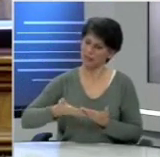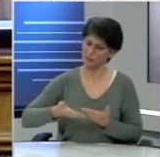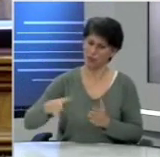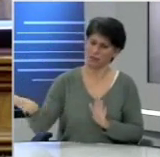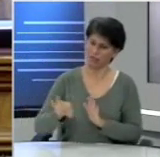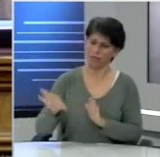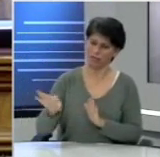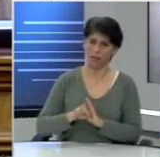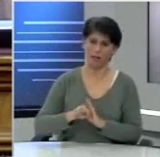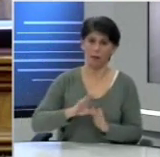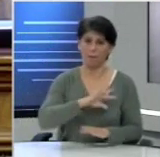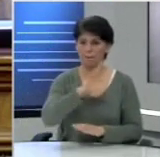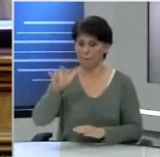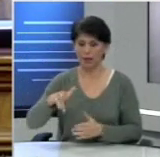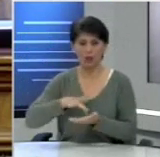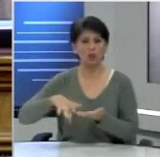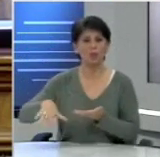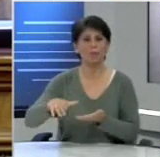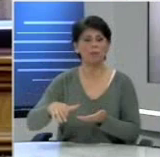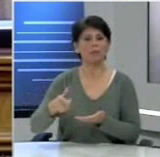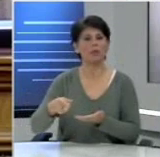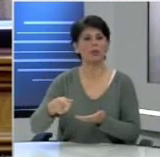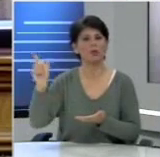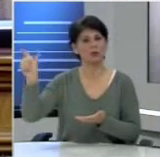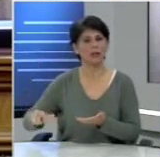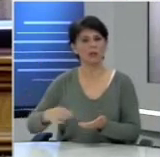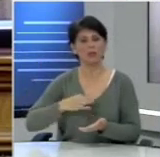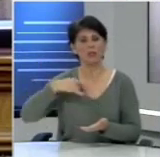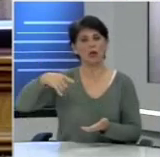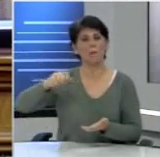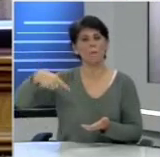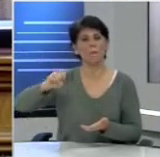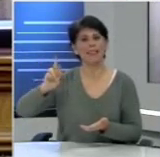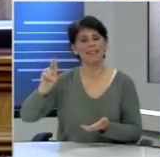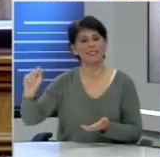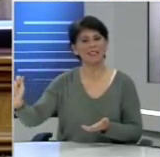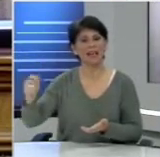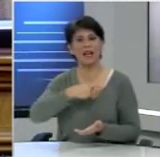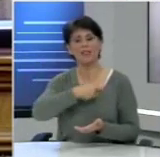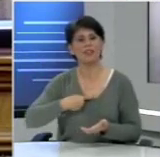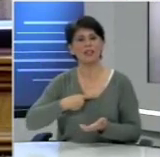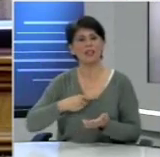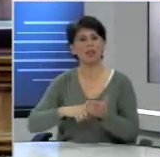μέχρι το διορισμό ενός τοπικού κομματικού στελέχους της δεξιάς, του κυρίου Πατέρα, ως διοικητή νοσοκομείου στα Τρίκαλα.